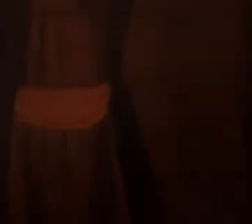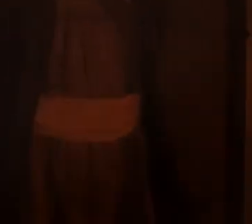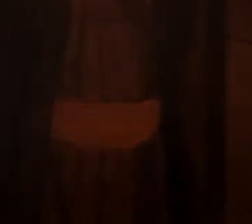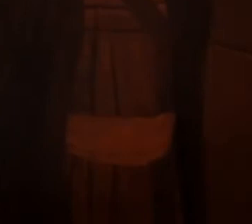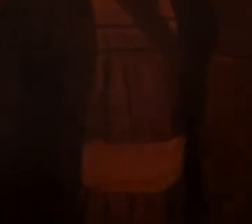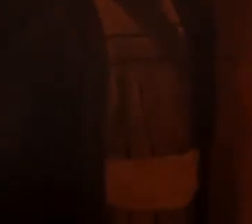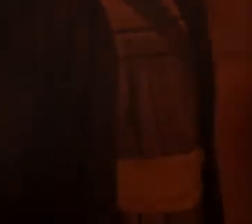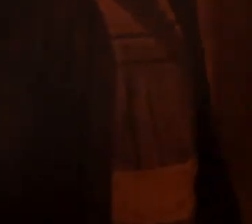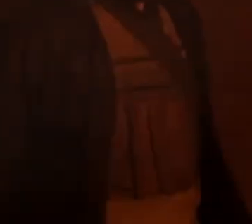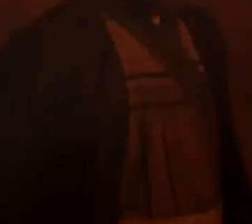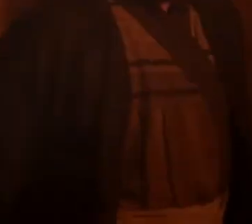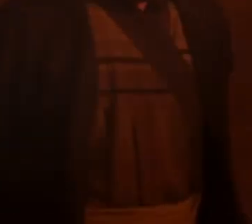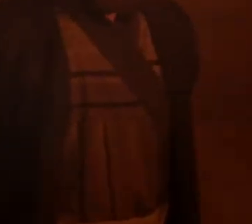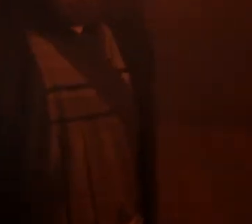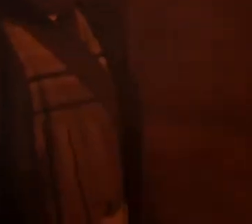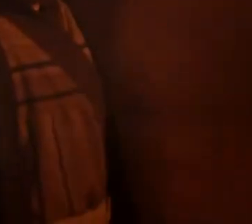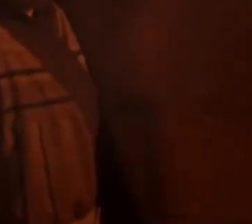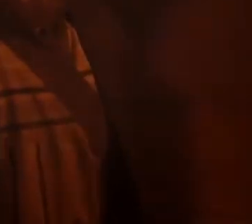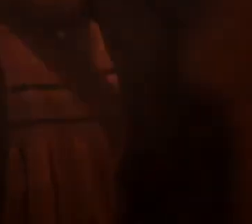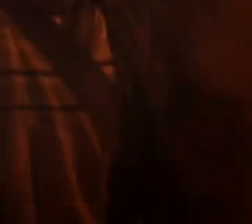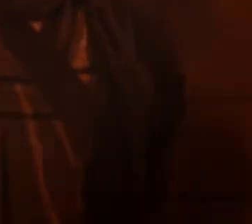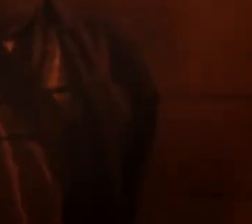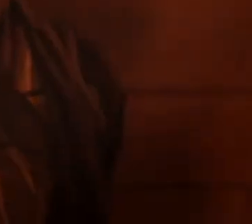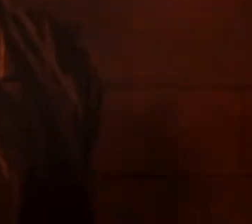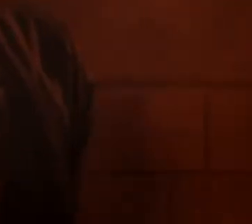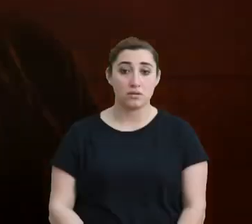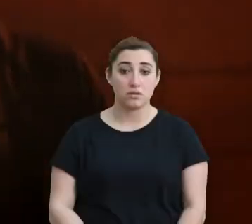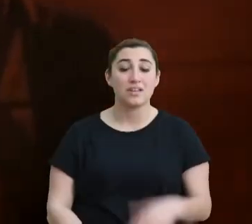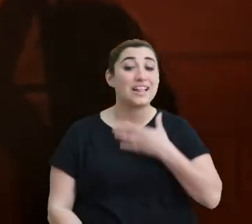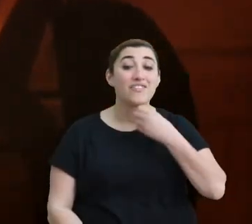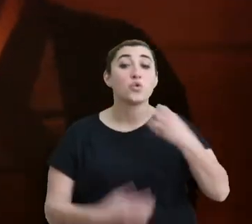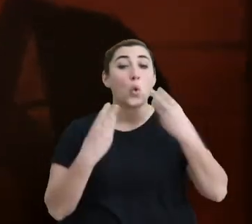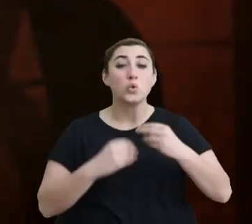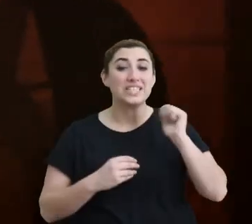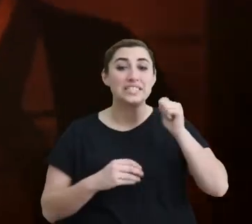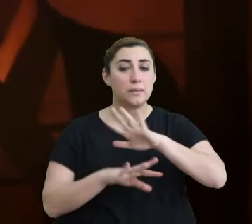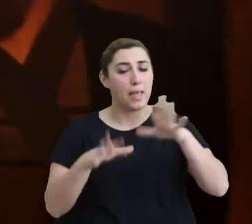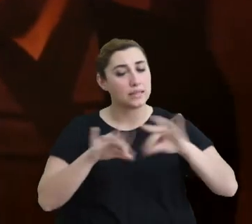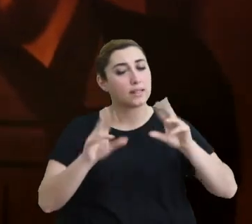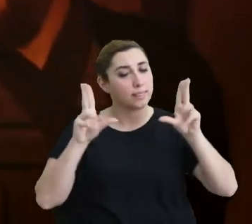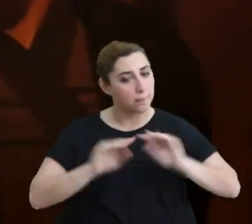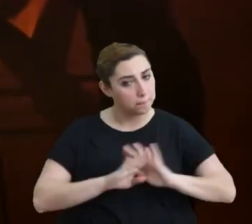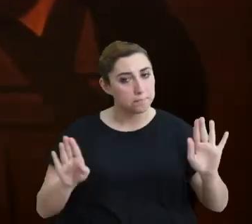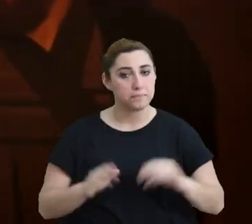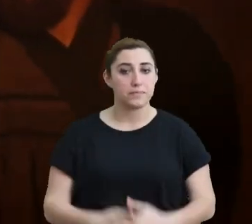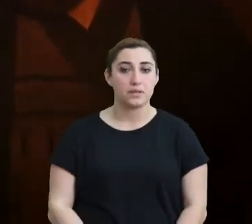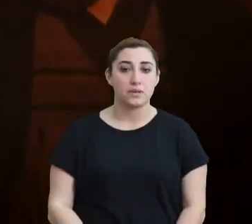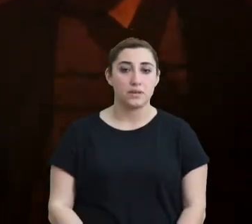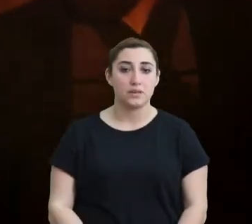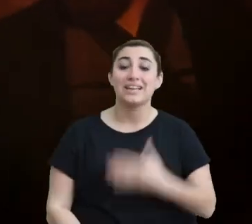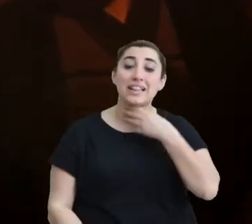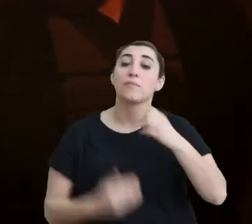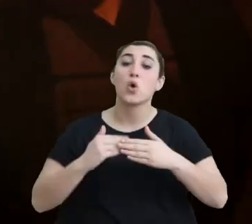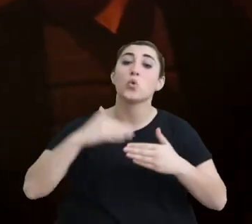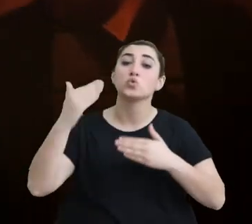Yunus Subaşı'nın açtığı kapıdan kandillerle aydınlatılmış koridora girdi. İnfazın gerçekleşmesi için bütün hazırlıklar tamam Kadı Efendi.